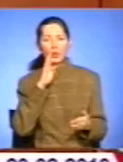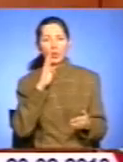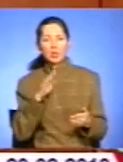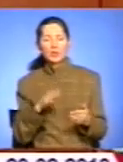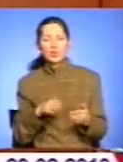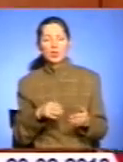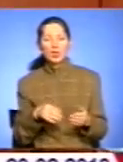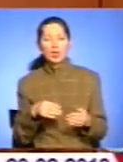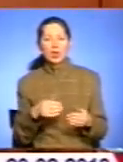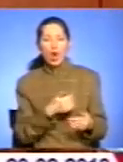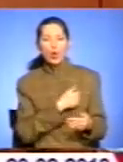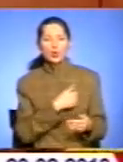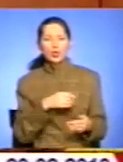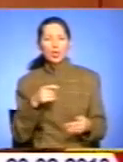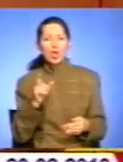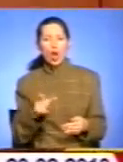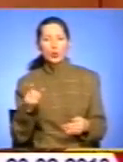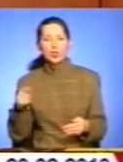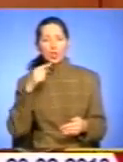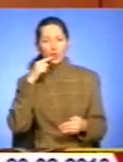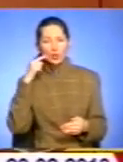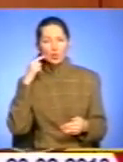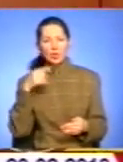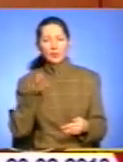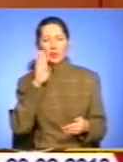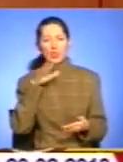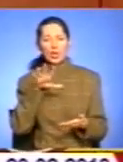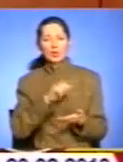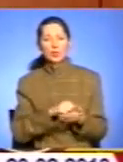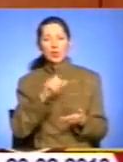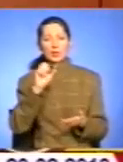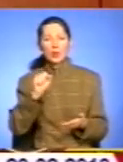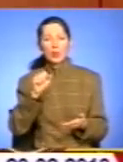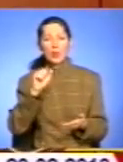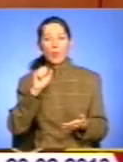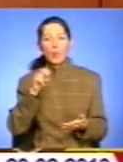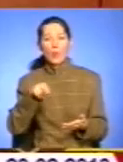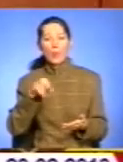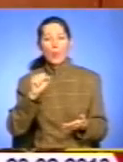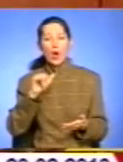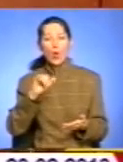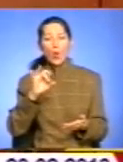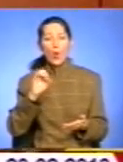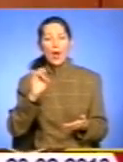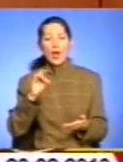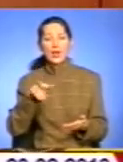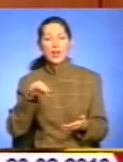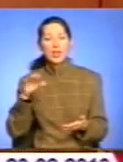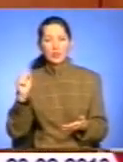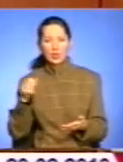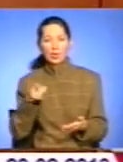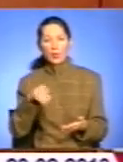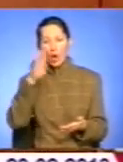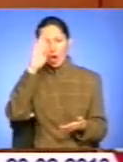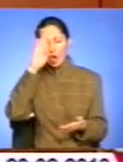і є учасницею групи про пауерліфтинг, то там хлопці з Росії, вони вирішили також